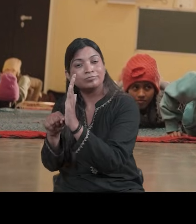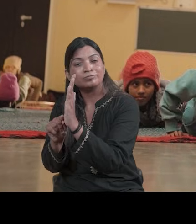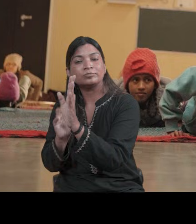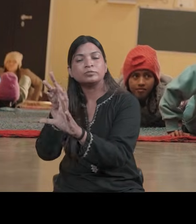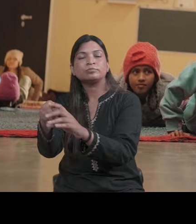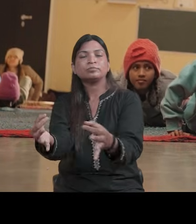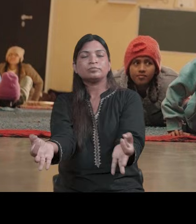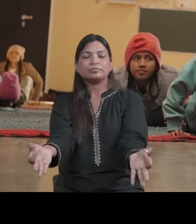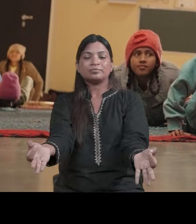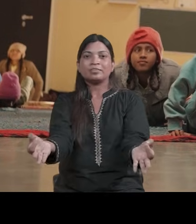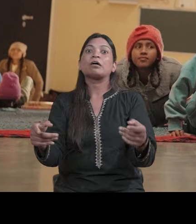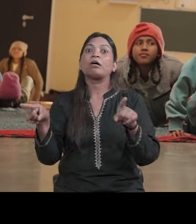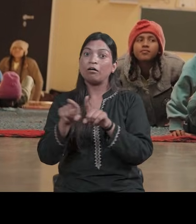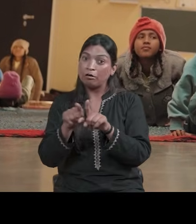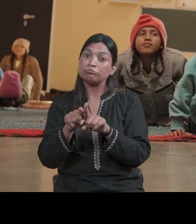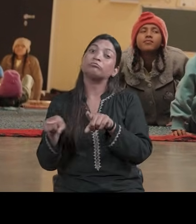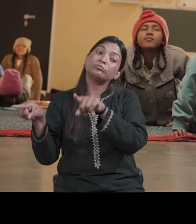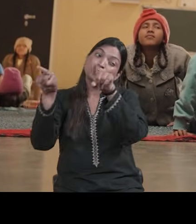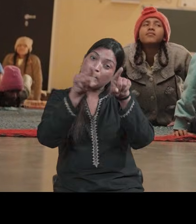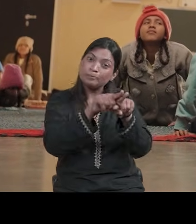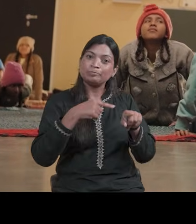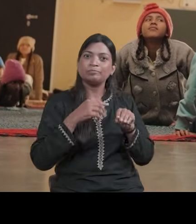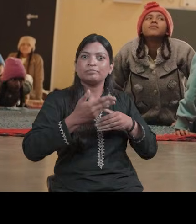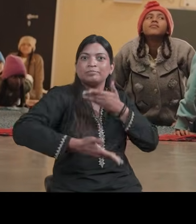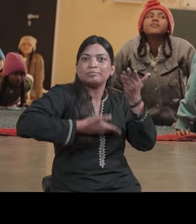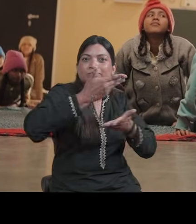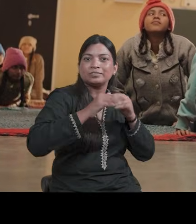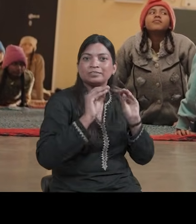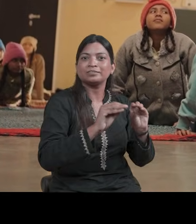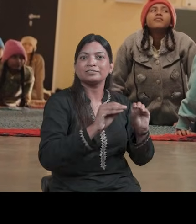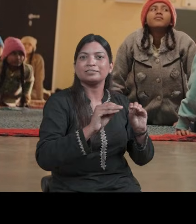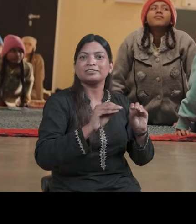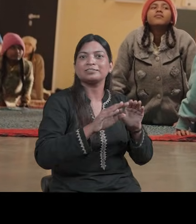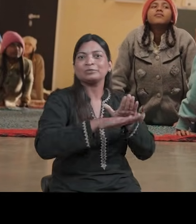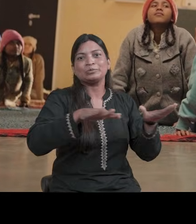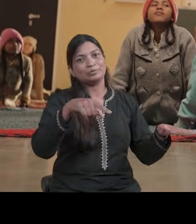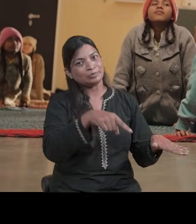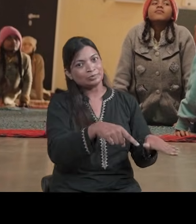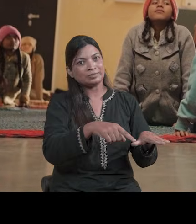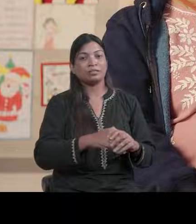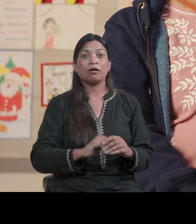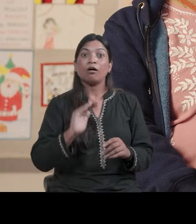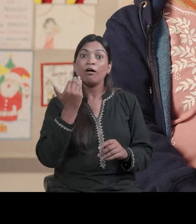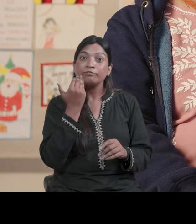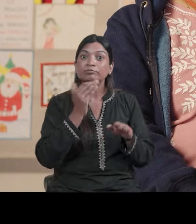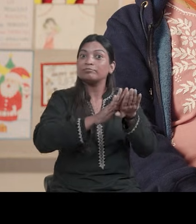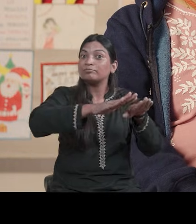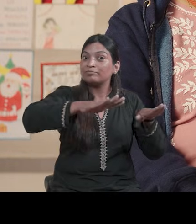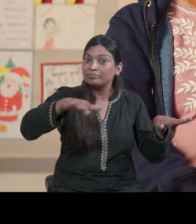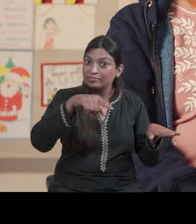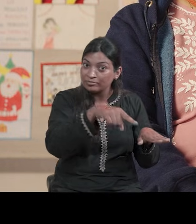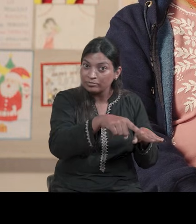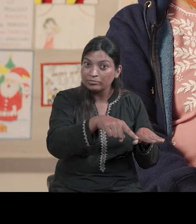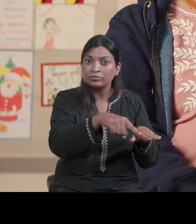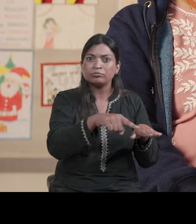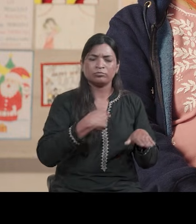इंक्लूडिंग मेडिटेशन। हम रोज़ है ना बच्चों को प्रैक्टिस कराते हैं कि ध्यान वो करें, क्योंकि उनको है ना पढ़ाई में हमने देखा जब